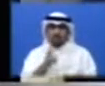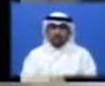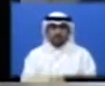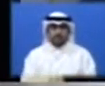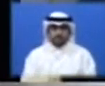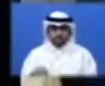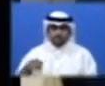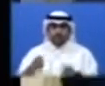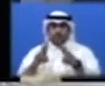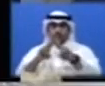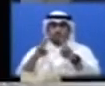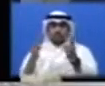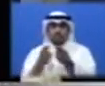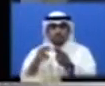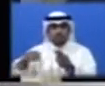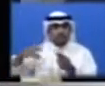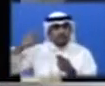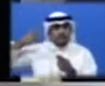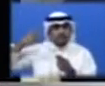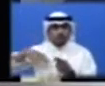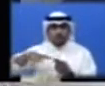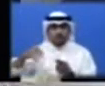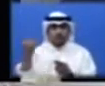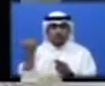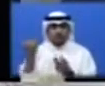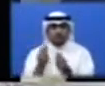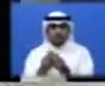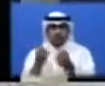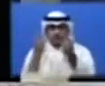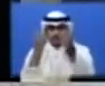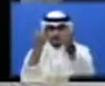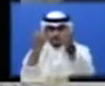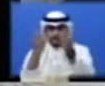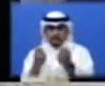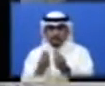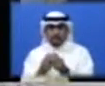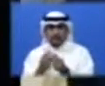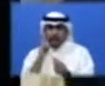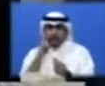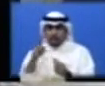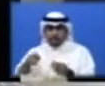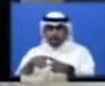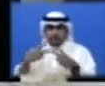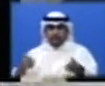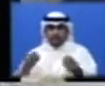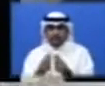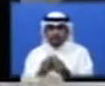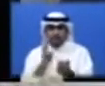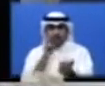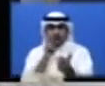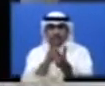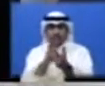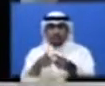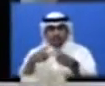المؤتمر الحقيقة يحظى بأهمية كبيرة جدا. أولا هو هذا المنتدى الأول